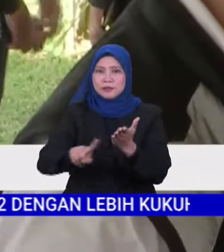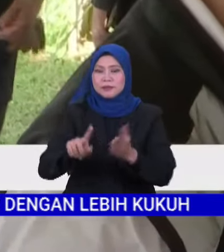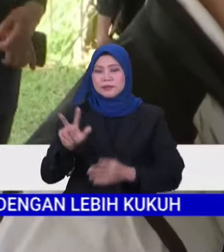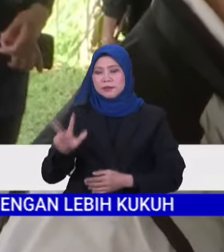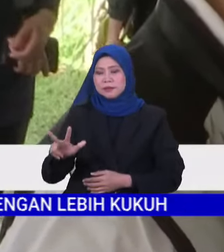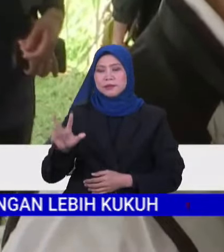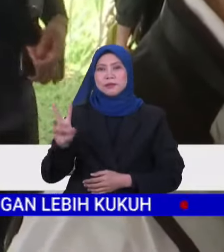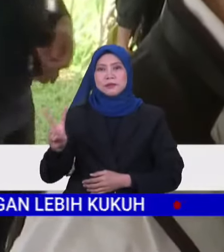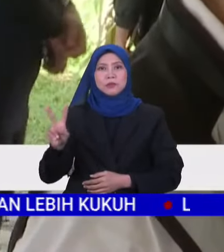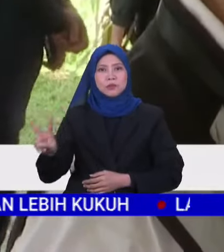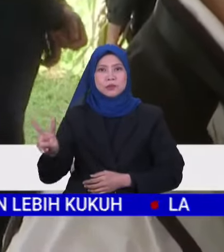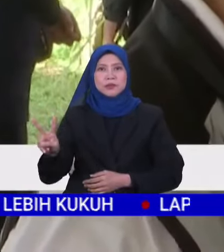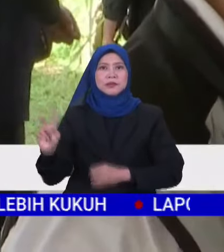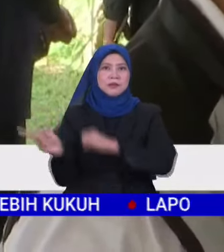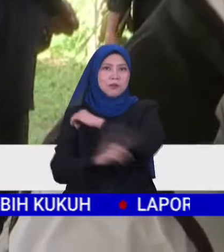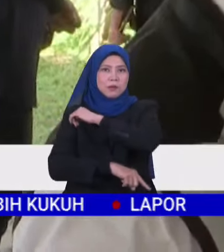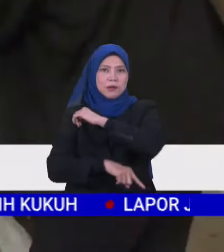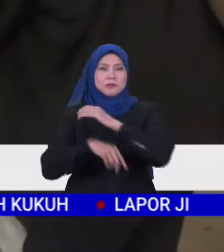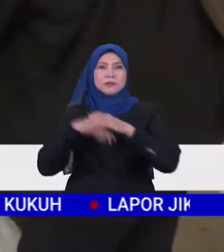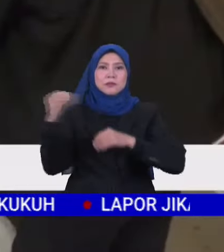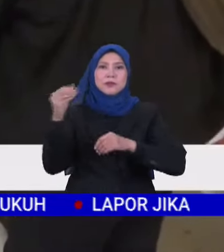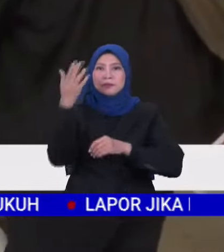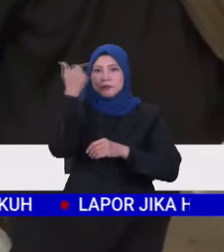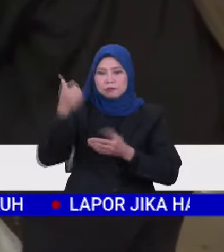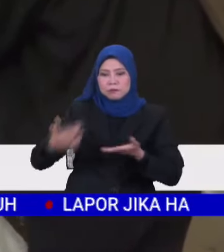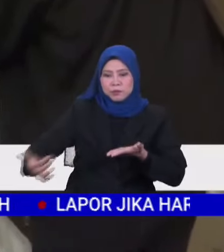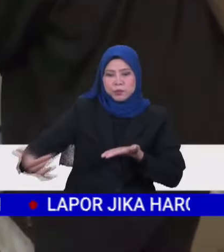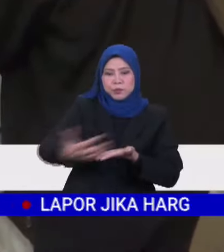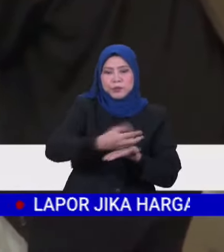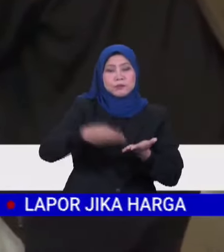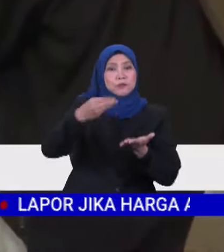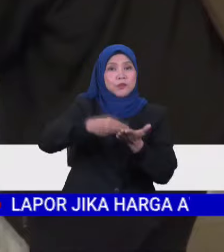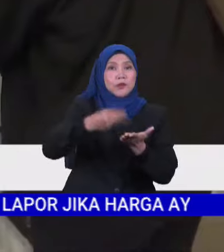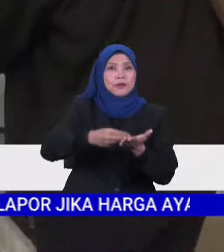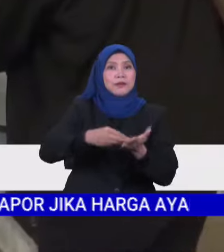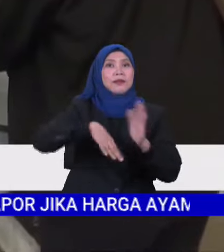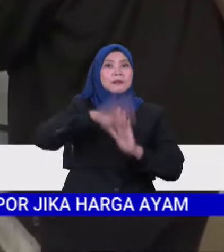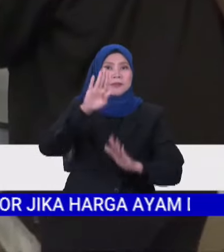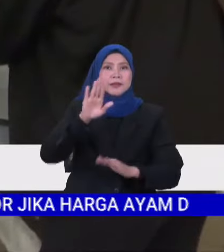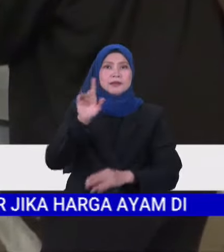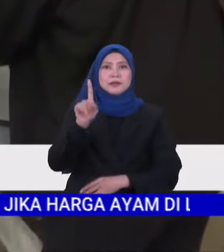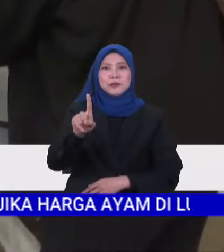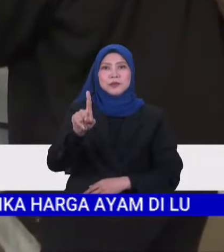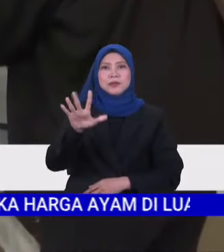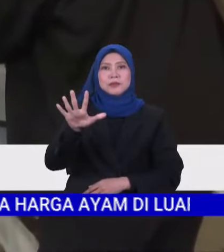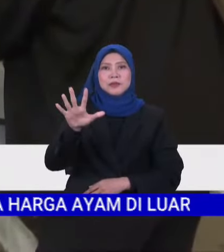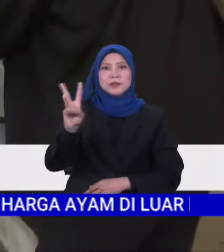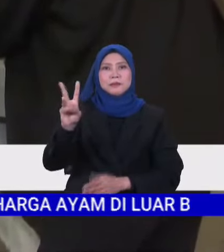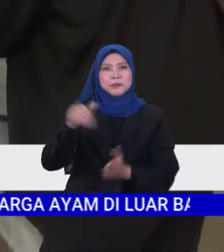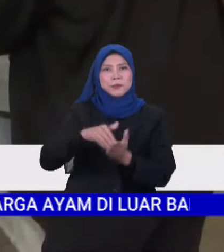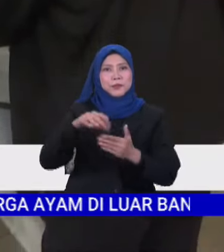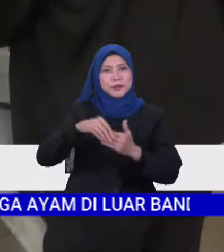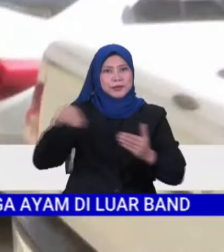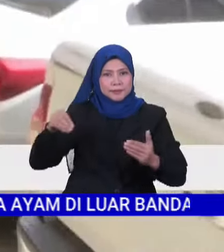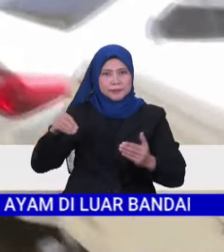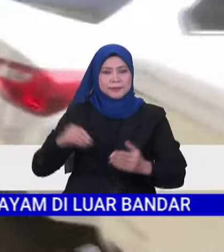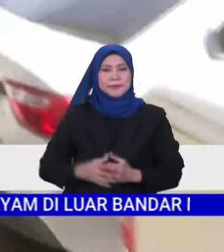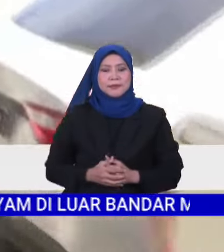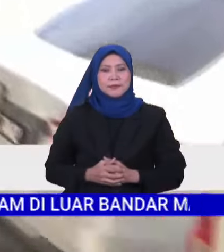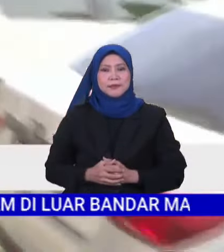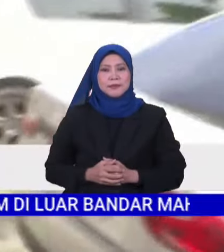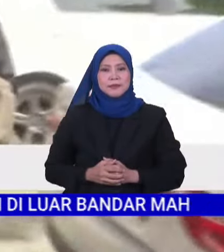362 kompaun telah dikeluarkan dengan kutipan bayaran berjumlah lebih 156000 Ringgit